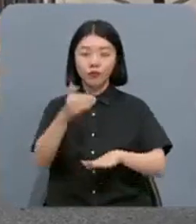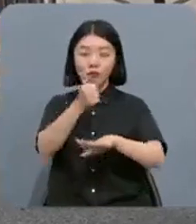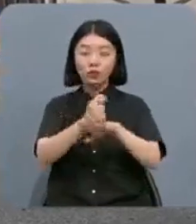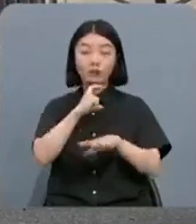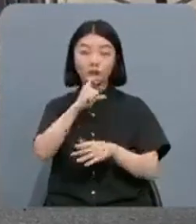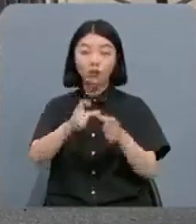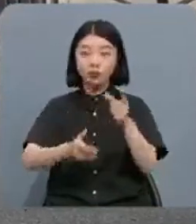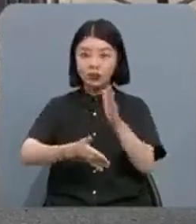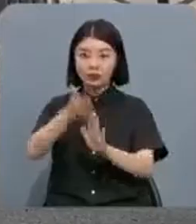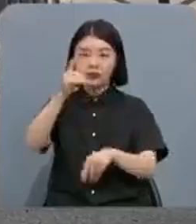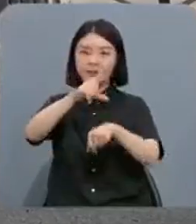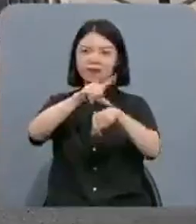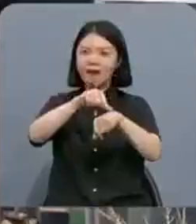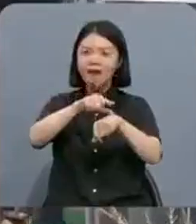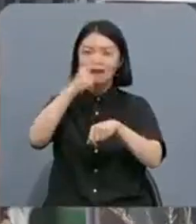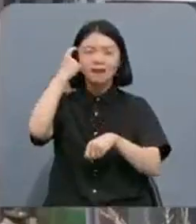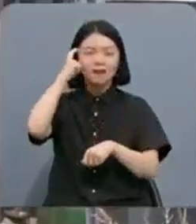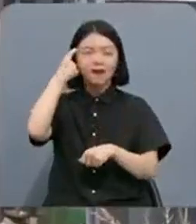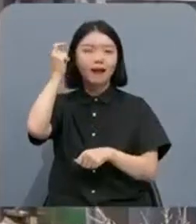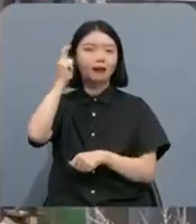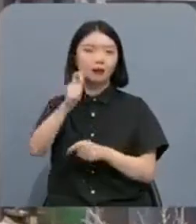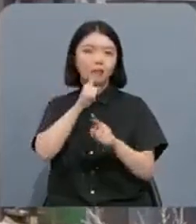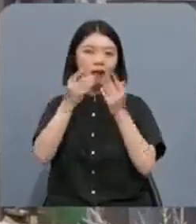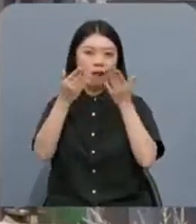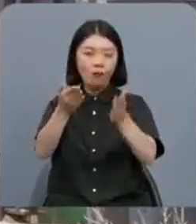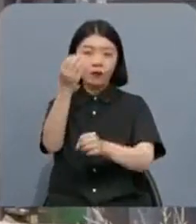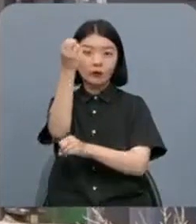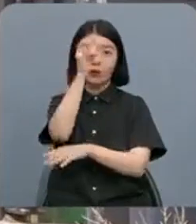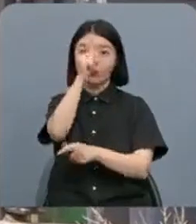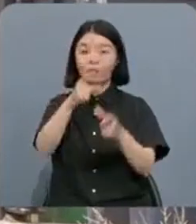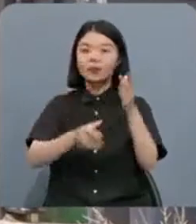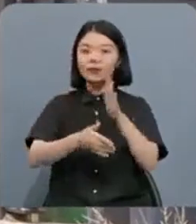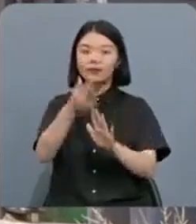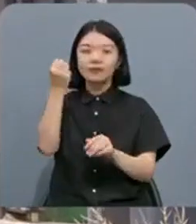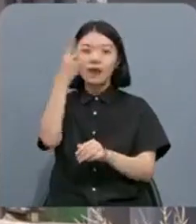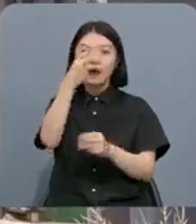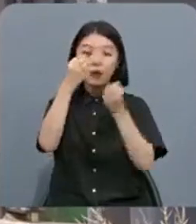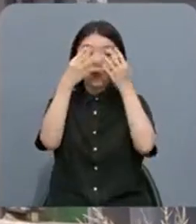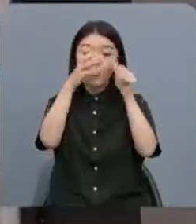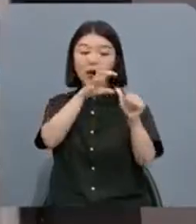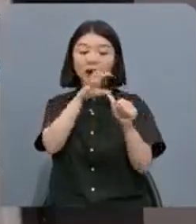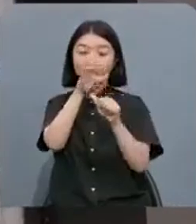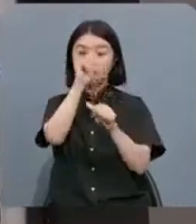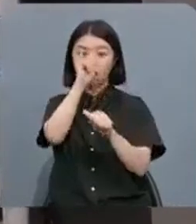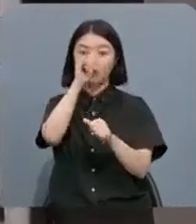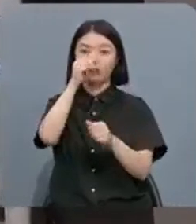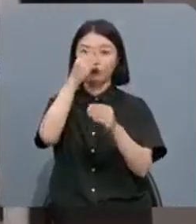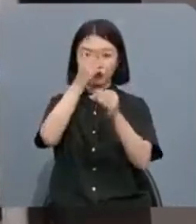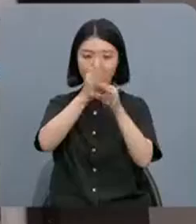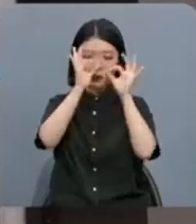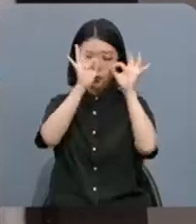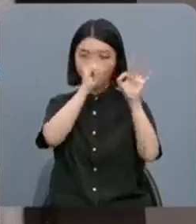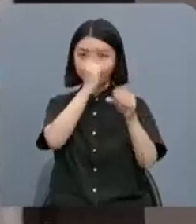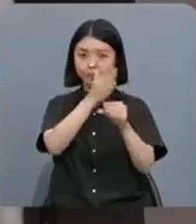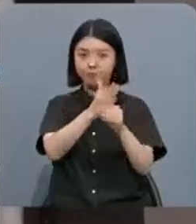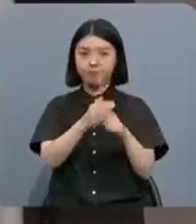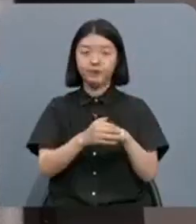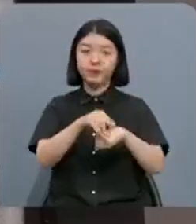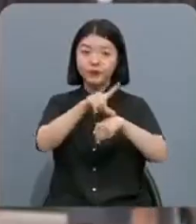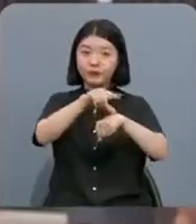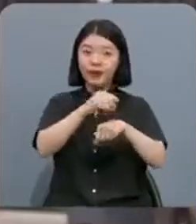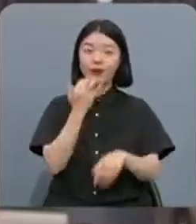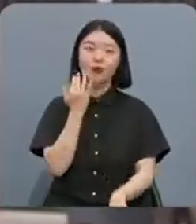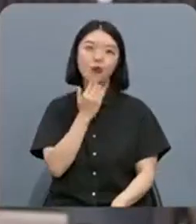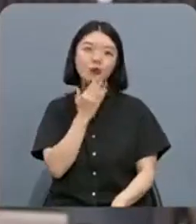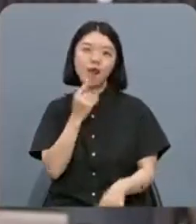결국 15분 도시는 시간이라는 개념을 강조해 기존의 도시를 재발굴하는데도 초점을 두고 있습니다 시간과